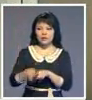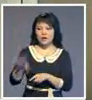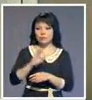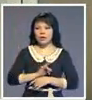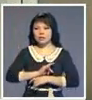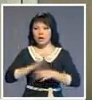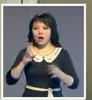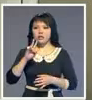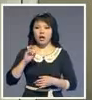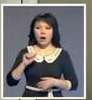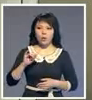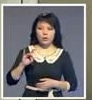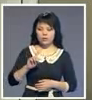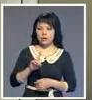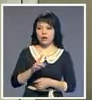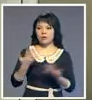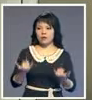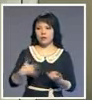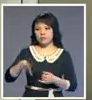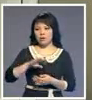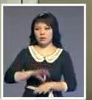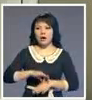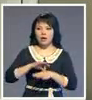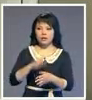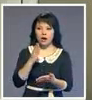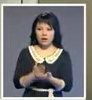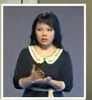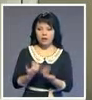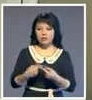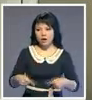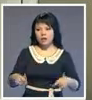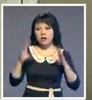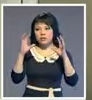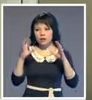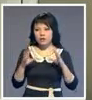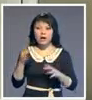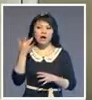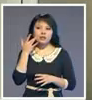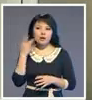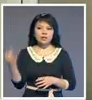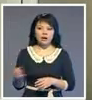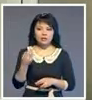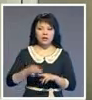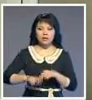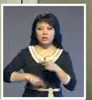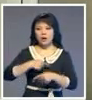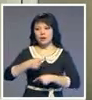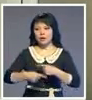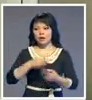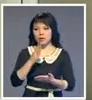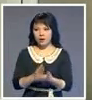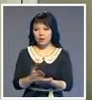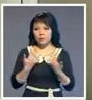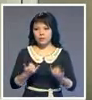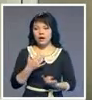Наурыз тойлап жатырмыз. Бұл жерде асық ойыны бар, барлық салт жоралғылары бар. Сол сияқты ұлттық киімді біз